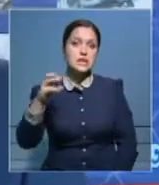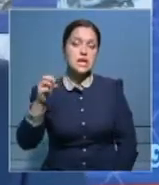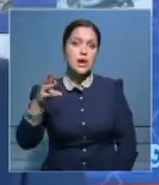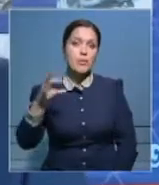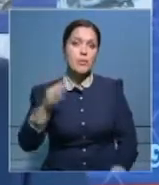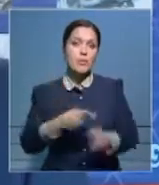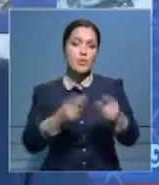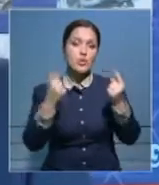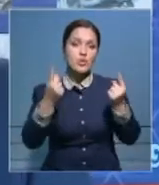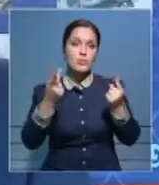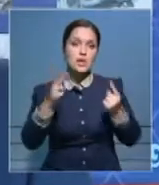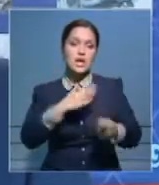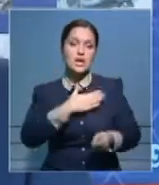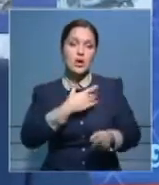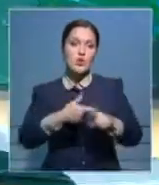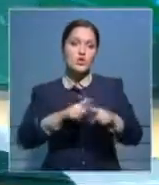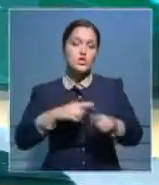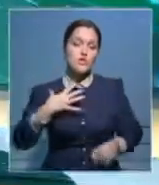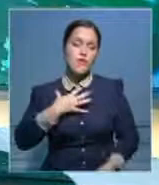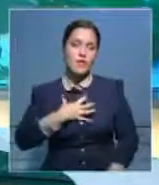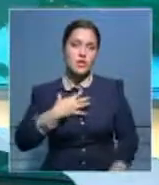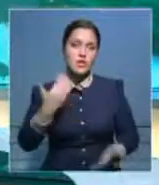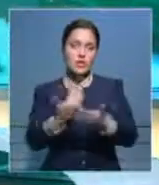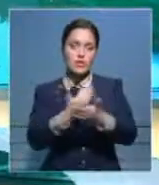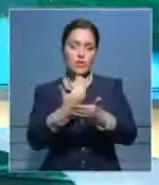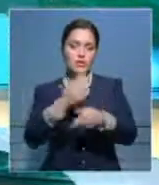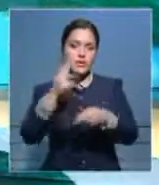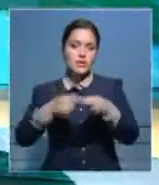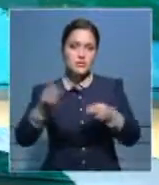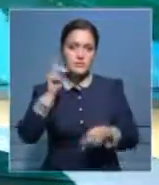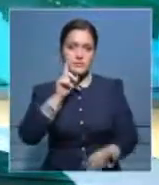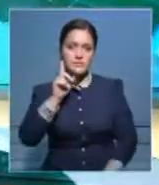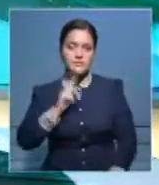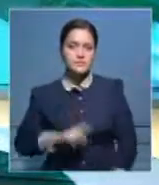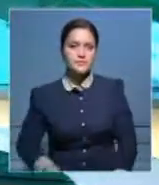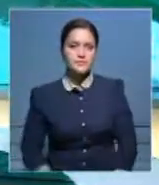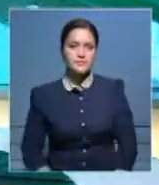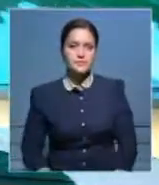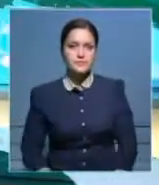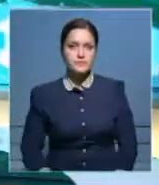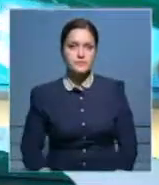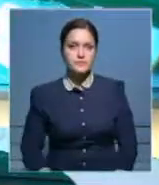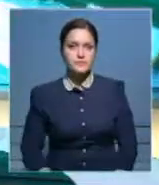этот юбилей для нас очень важен. На этом пока все. До встречи.